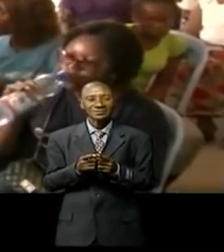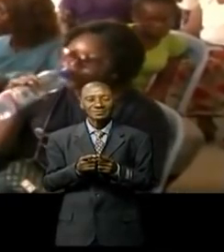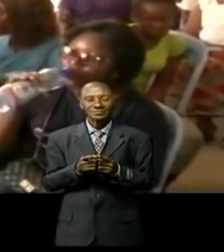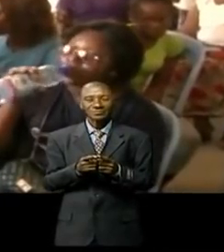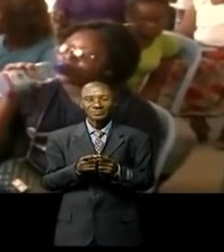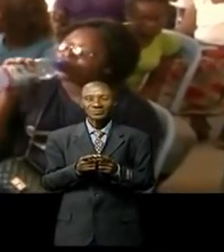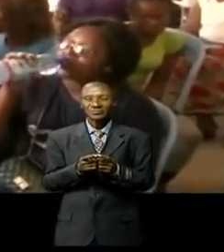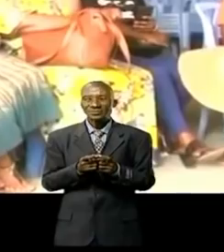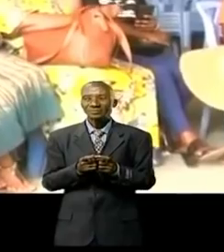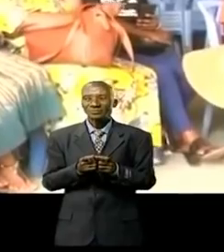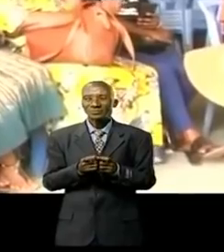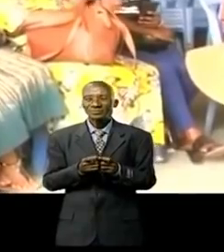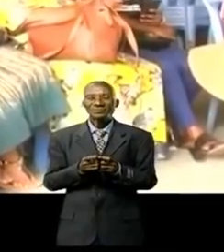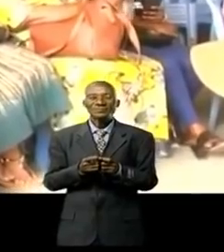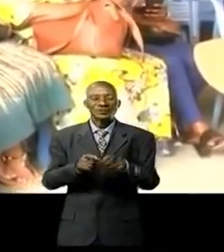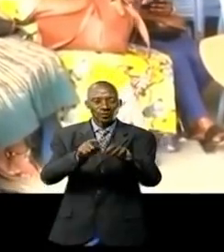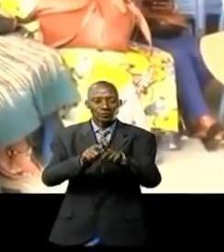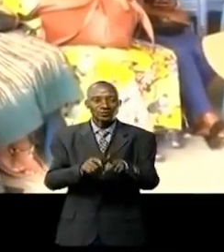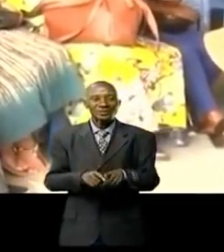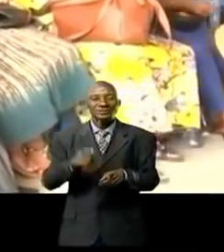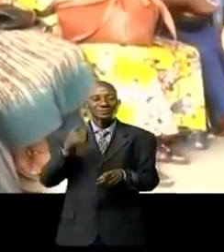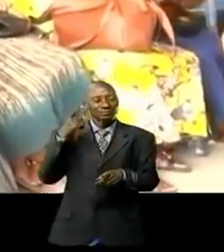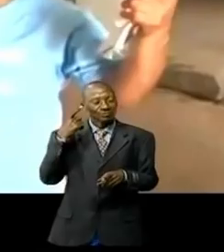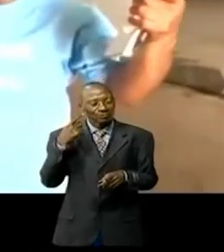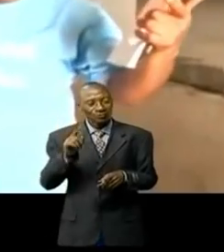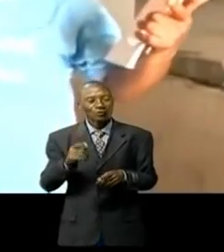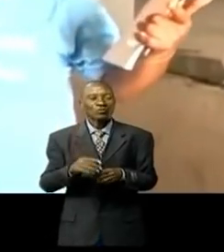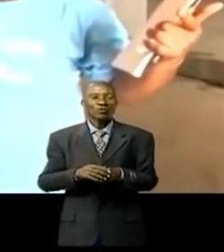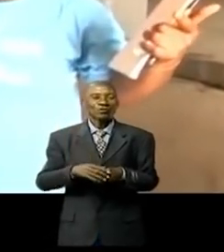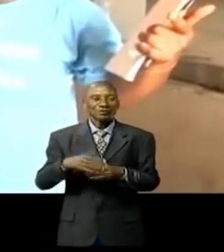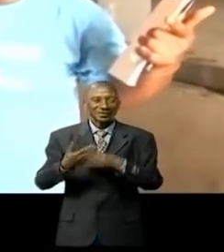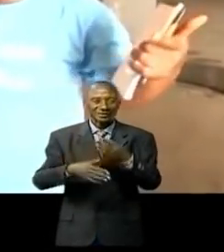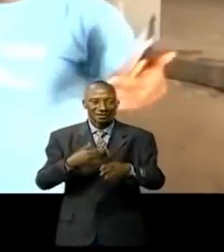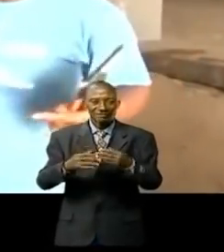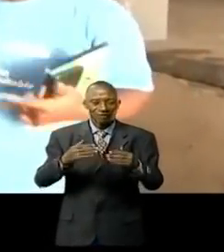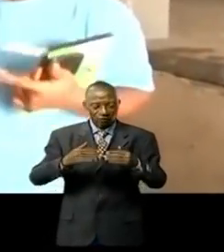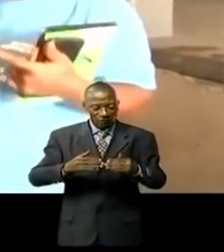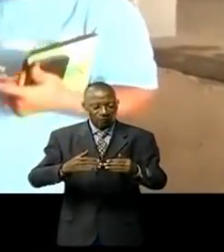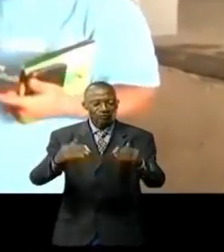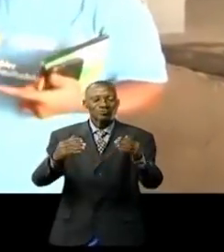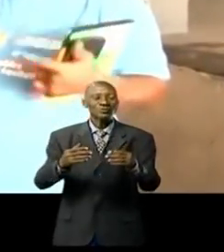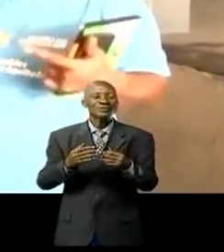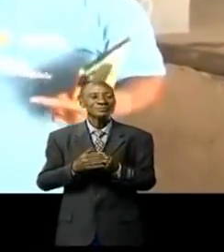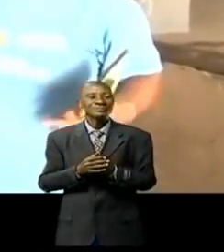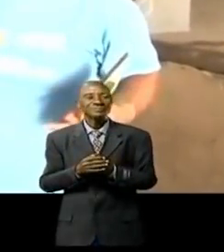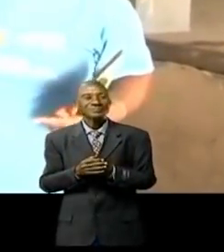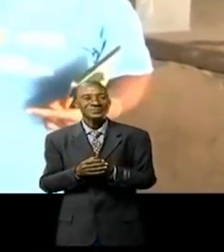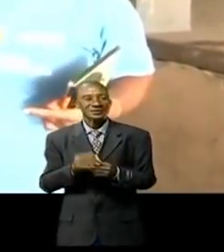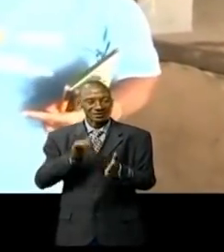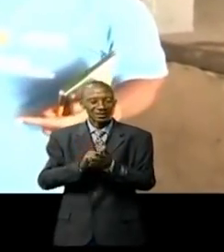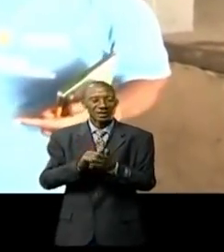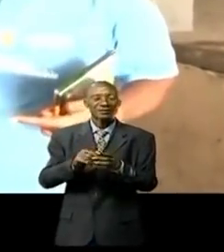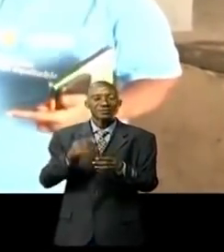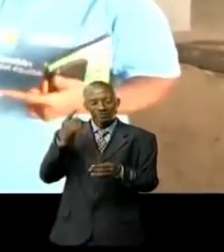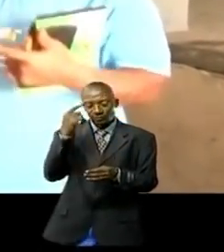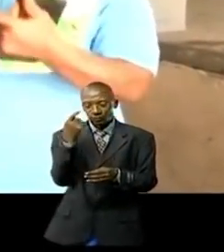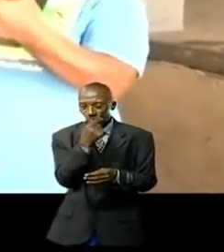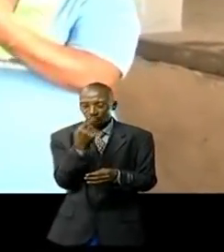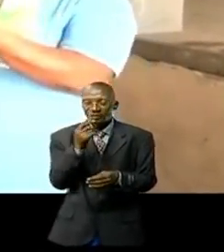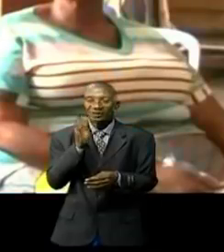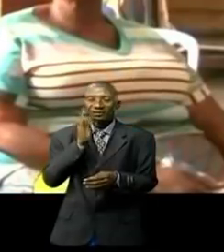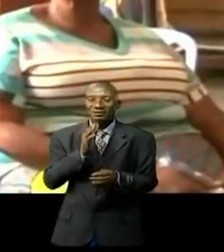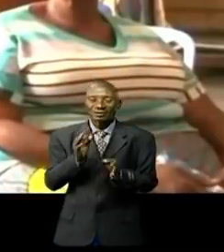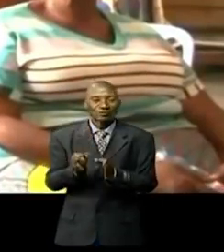qui démarre dans la capitale Kinshasa, va se dérouler sur deux suites. C'est aussi une manière de s'acquitter d'un devoir